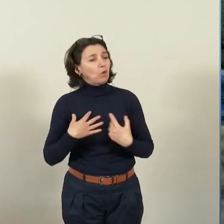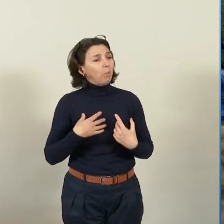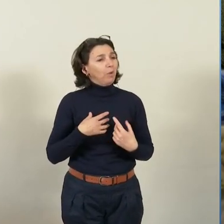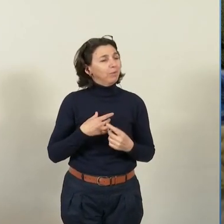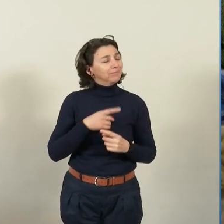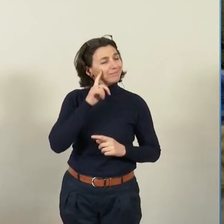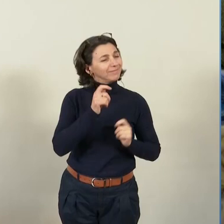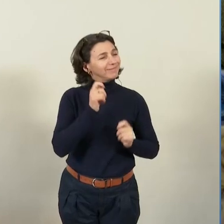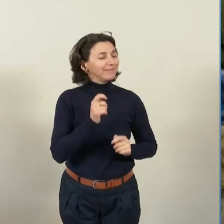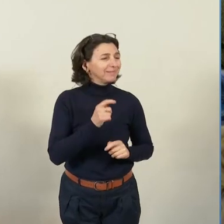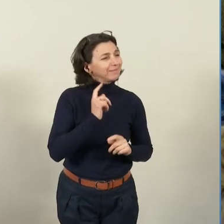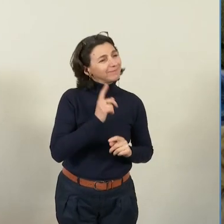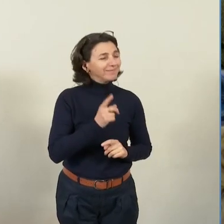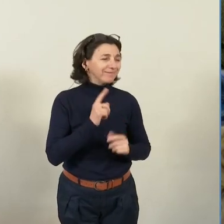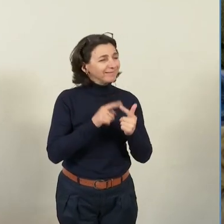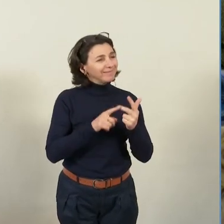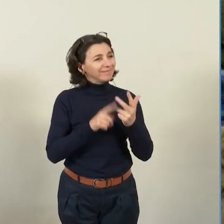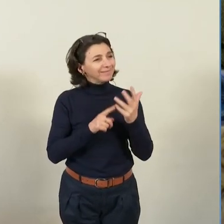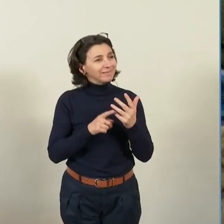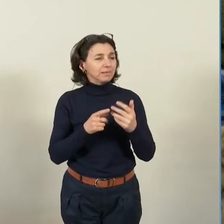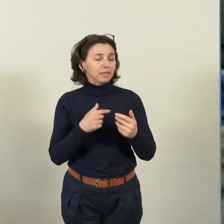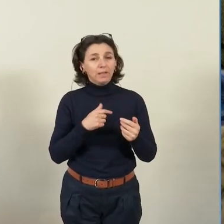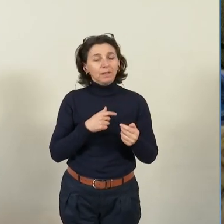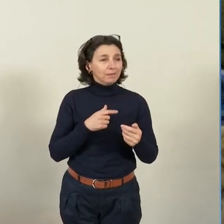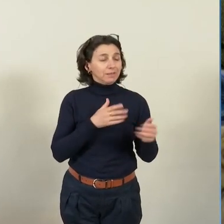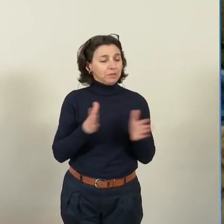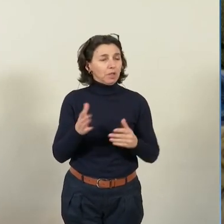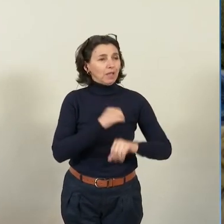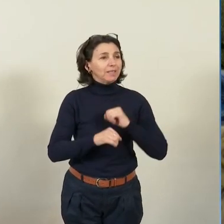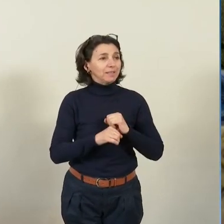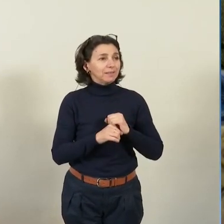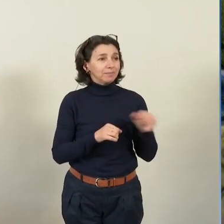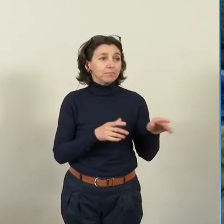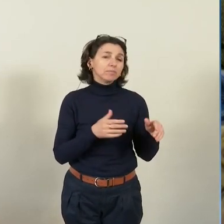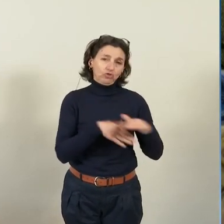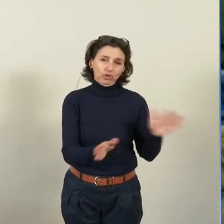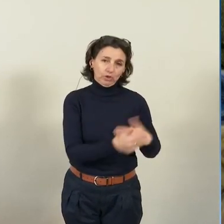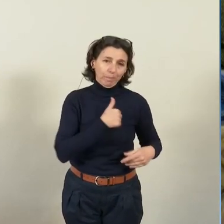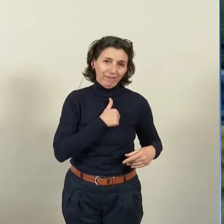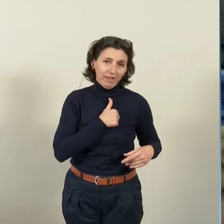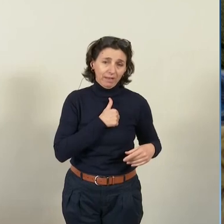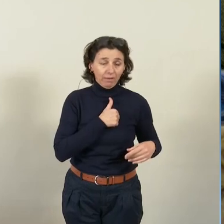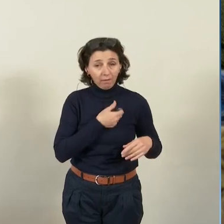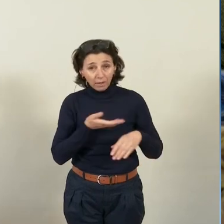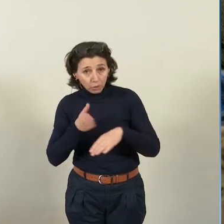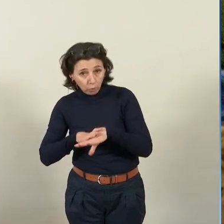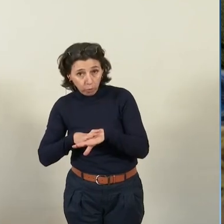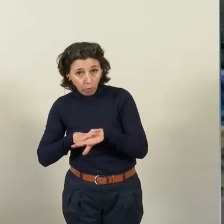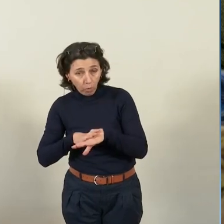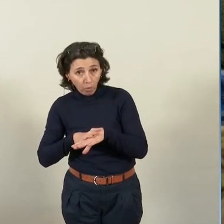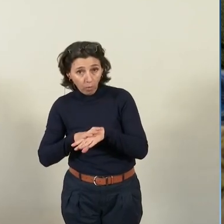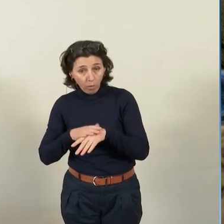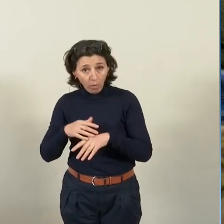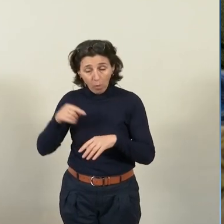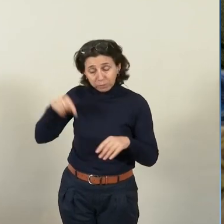autres et en particulier au secteur privé alors que vous ne remplissez pas vos obligations minimum et que vous